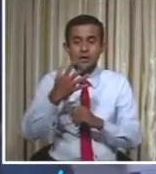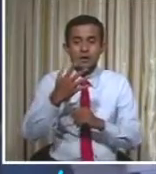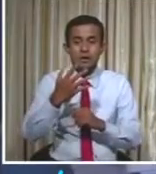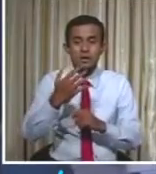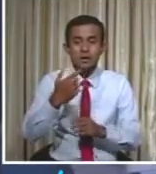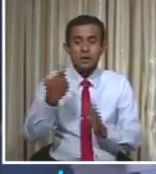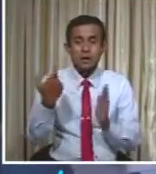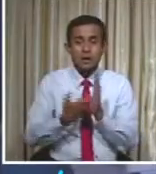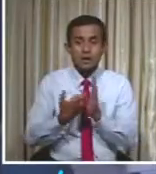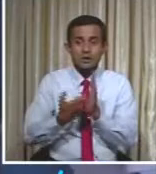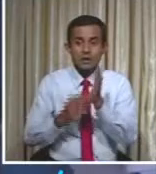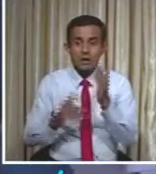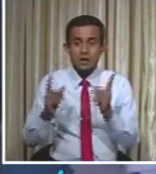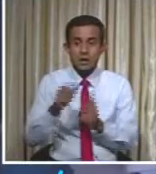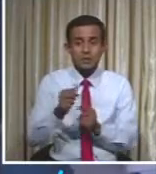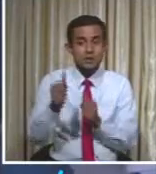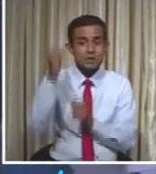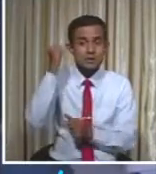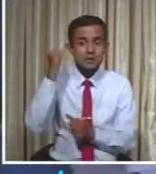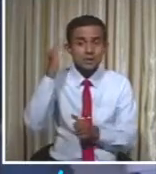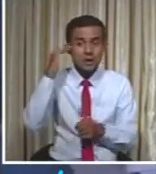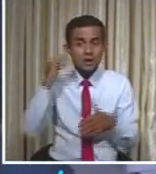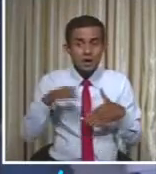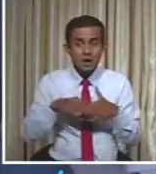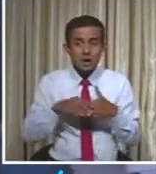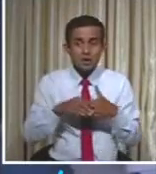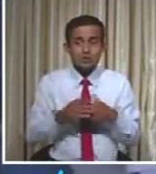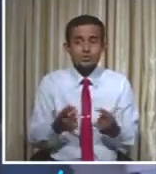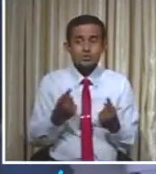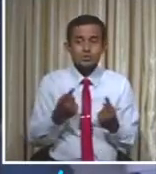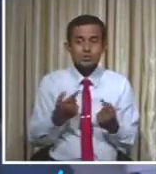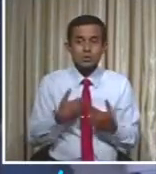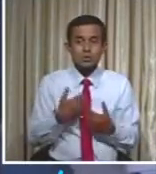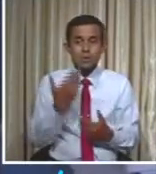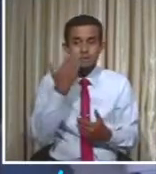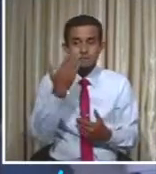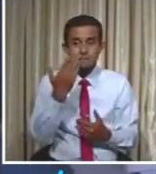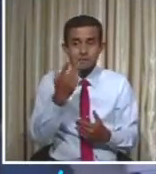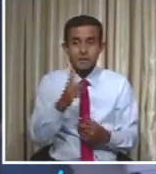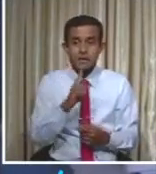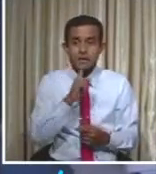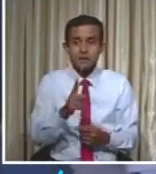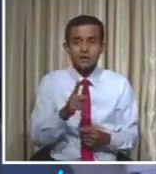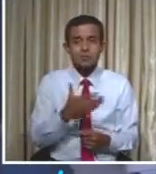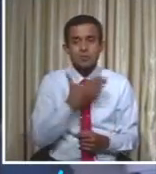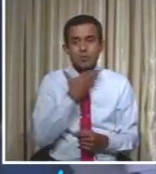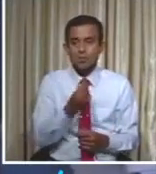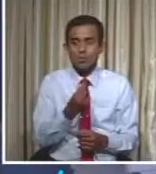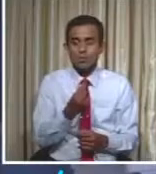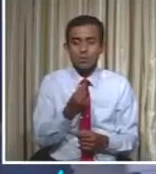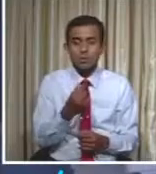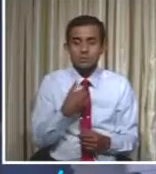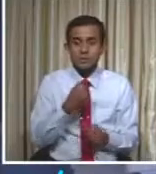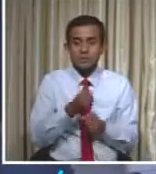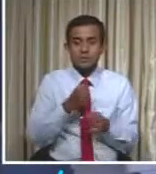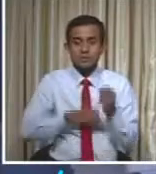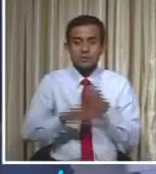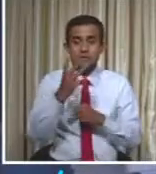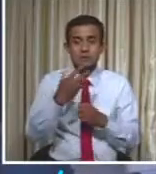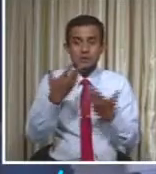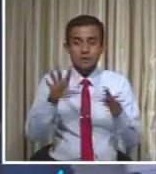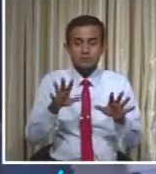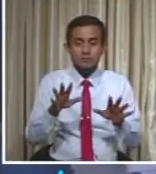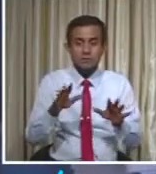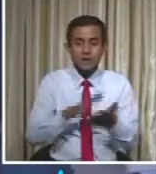රාජිත සේනාරත් ඇමතුමාගේ කාලේ බිරිඳගේ උමනාවට නිකුත් කරපු එකක්. මම පෙනී හිටියේ ඒ වෙනුවෙන් කියලා කියනවනම් පට්ටපල් බොරුවක්. මේ ගැසට් එක නිකුත් කරලා තියෙන